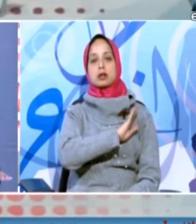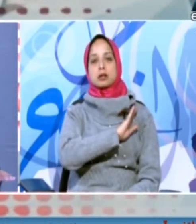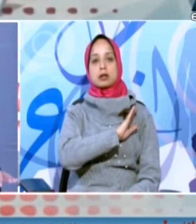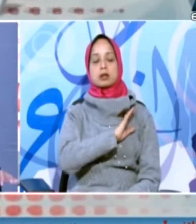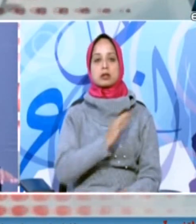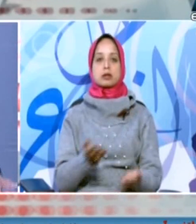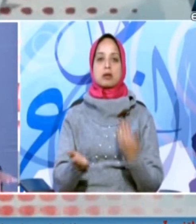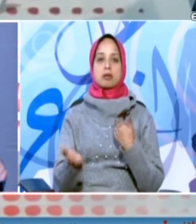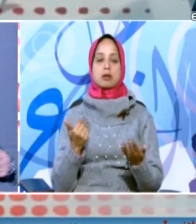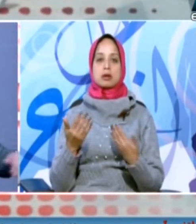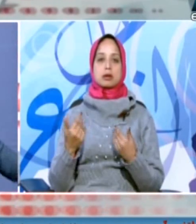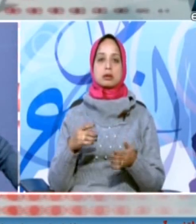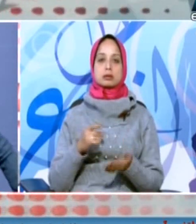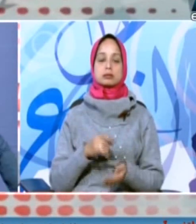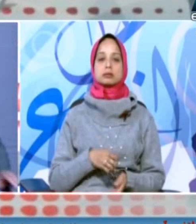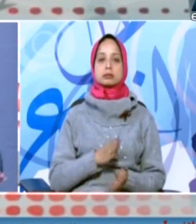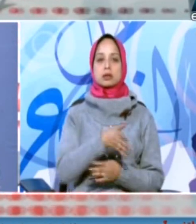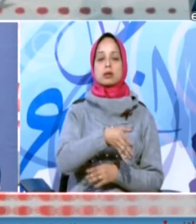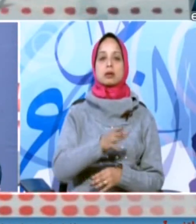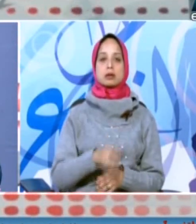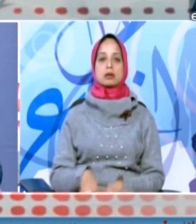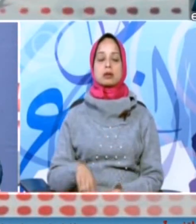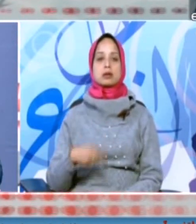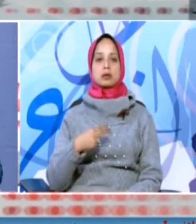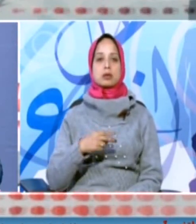حركه فبراير. حركه ايه؟